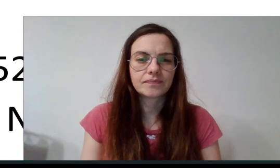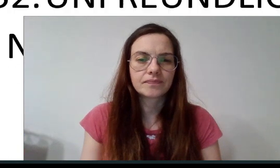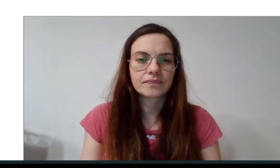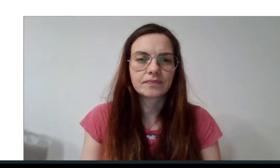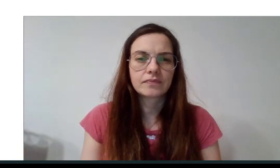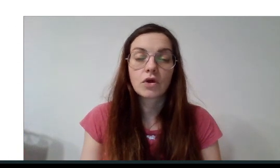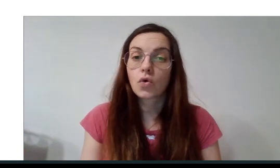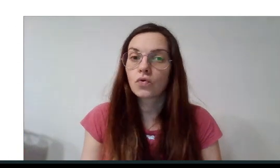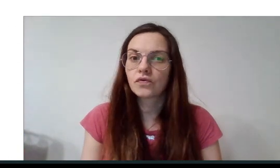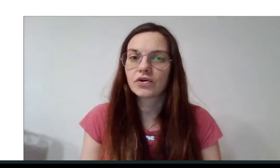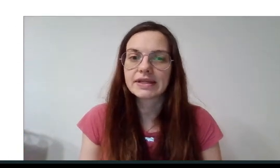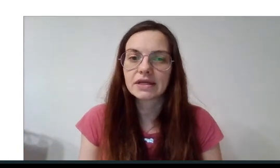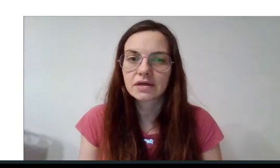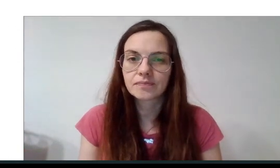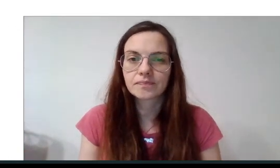Unfreundlich.